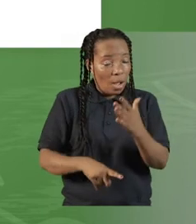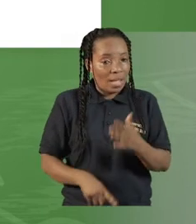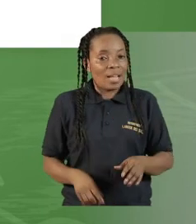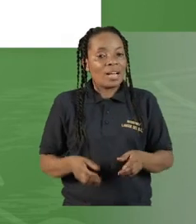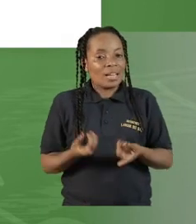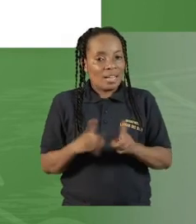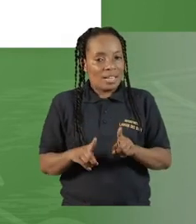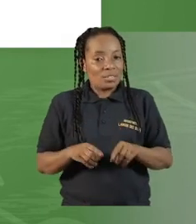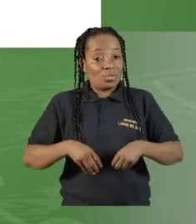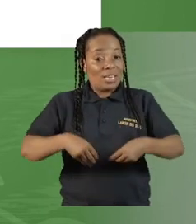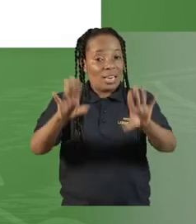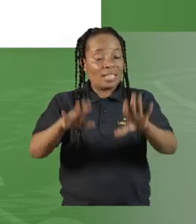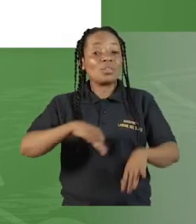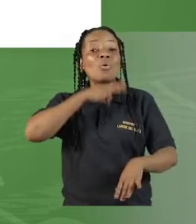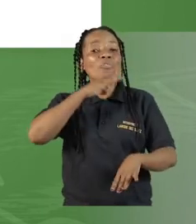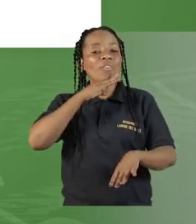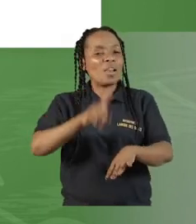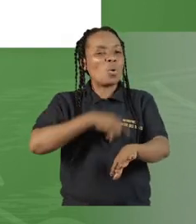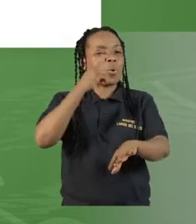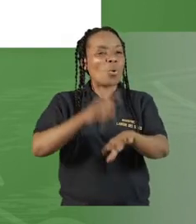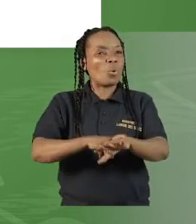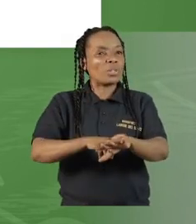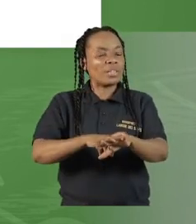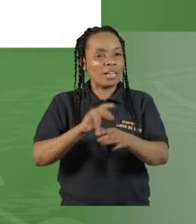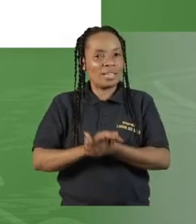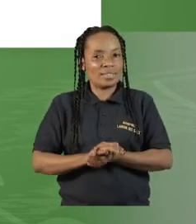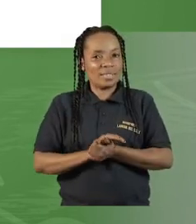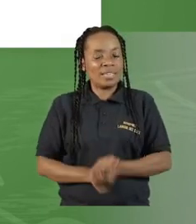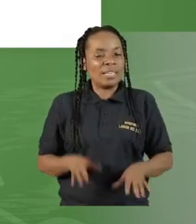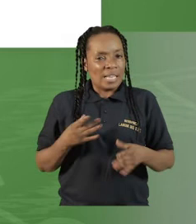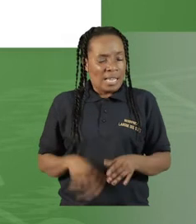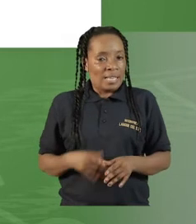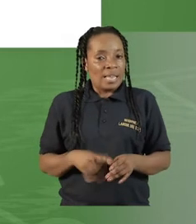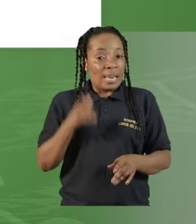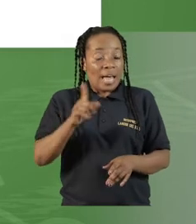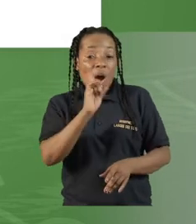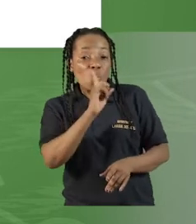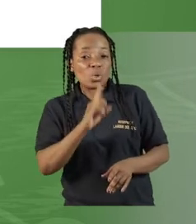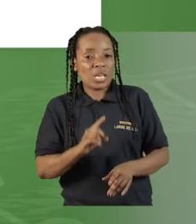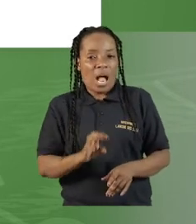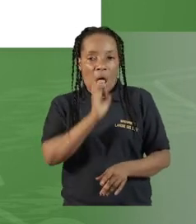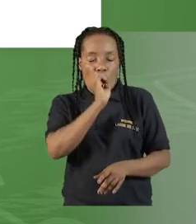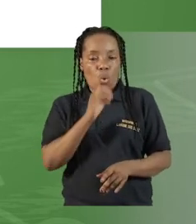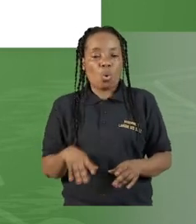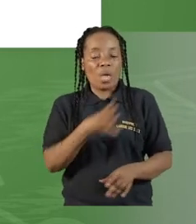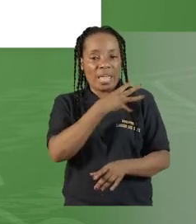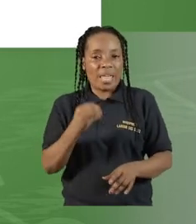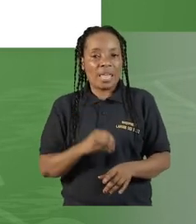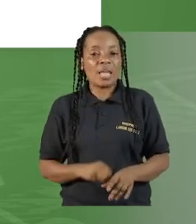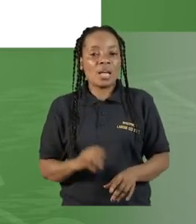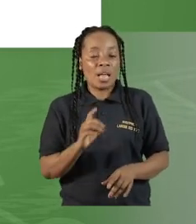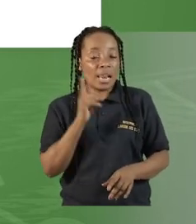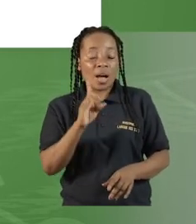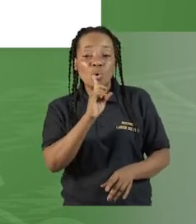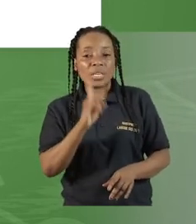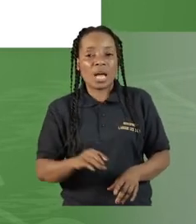longue à la présence de dioxygène et d'humidité, il se combine à des atomes d'oxygène.